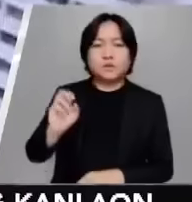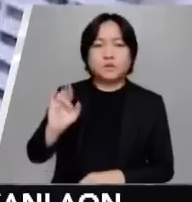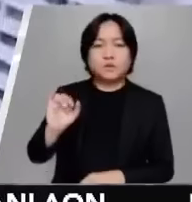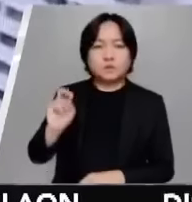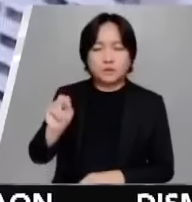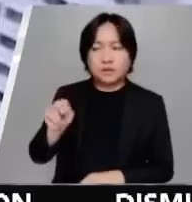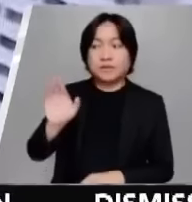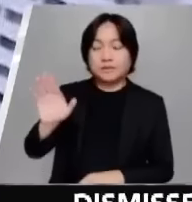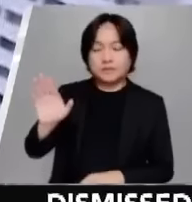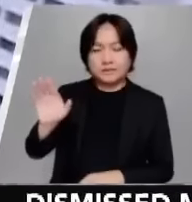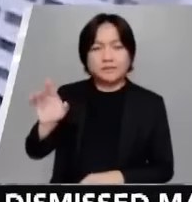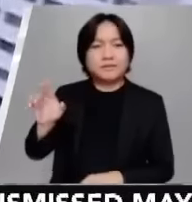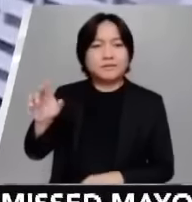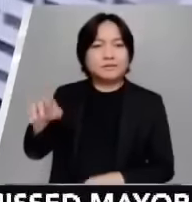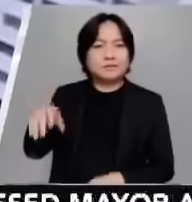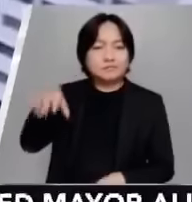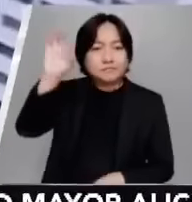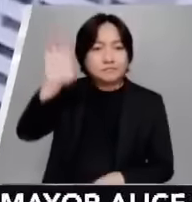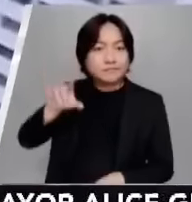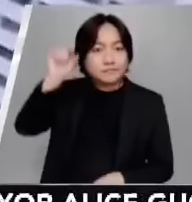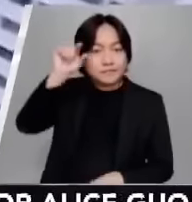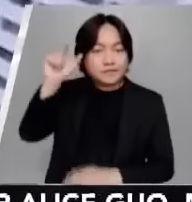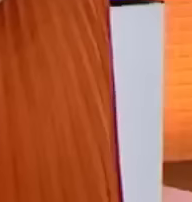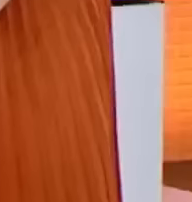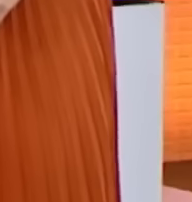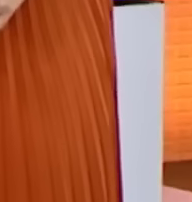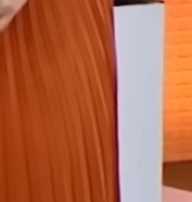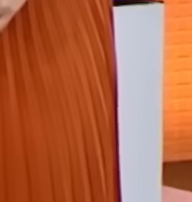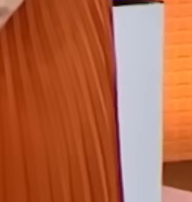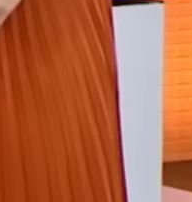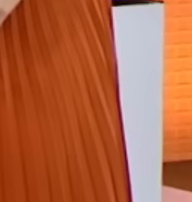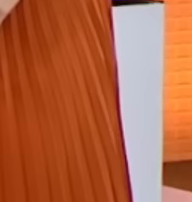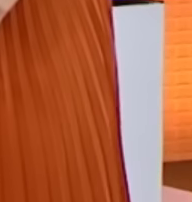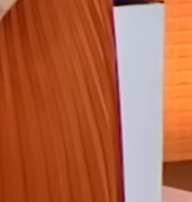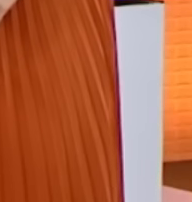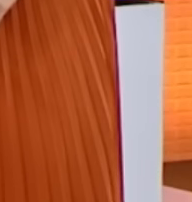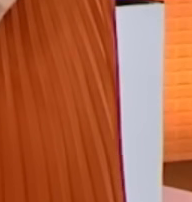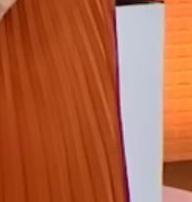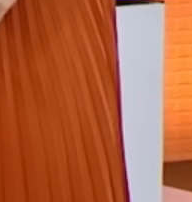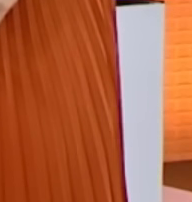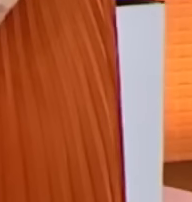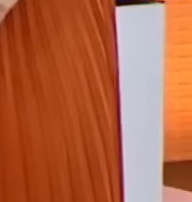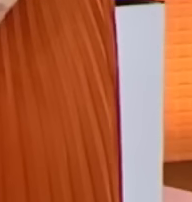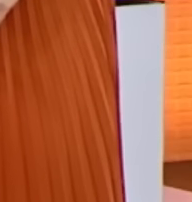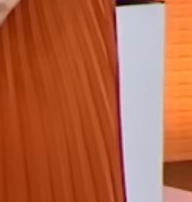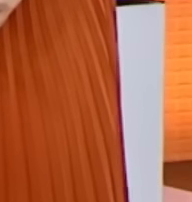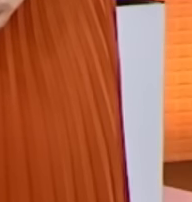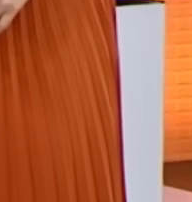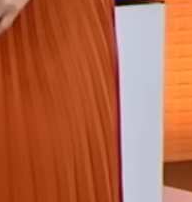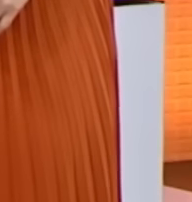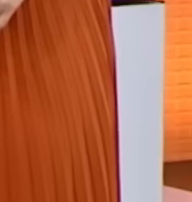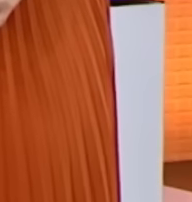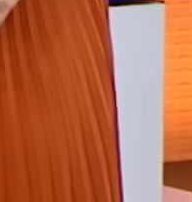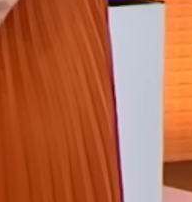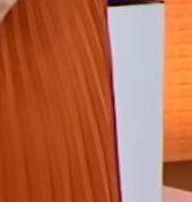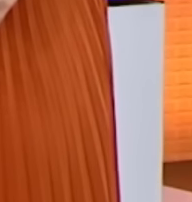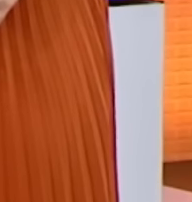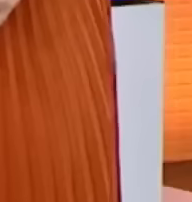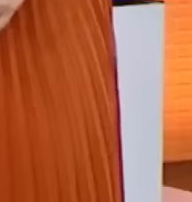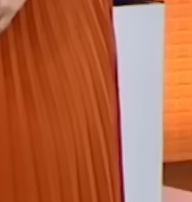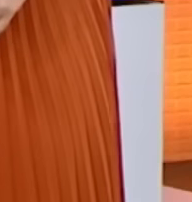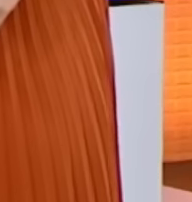sumasagot sa aming mga tawag at text message mga kapuso para una ka sa mga balita mag-subscribe sa GMA integrated news sa